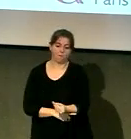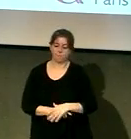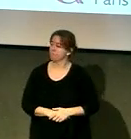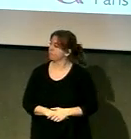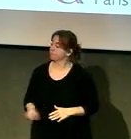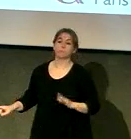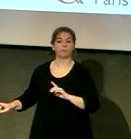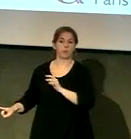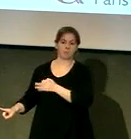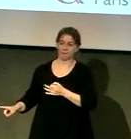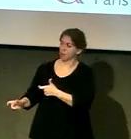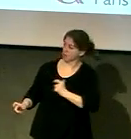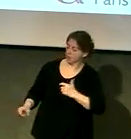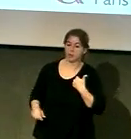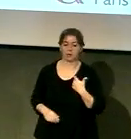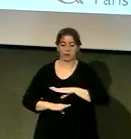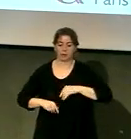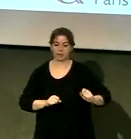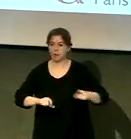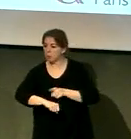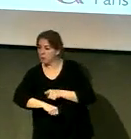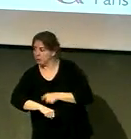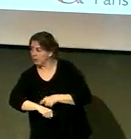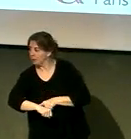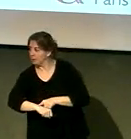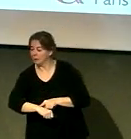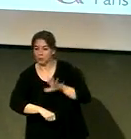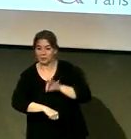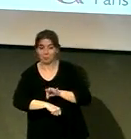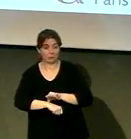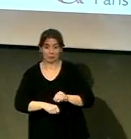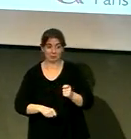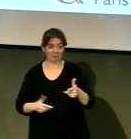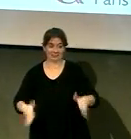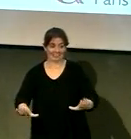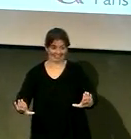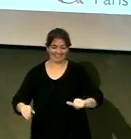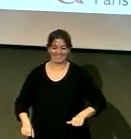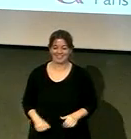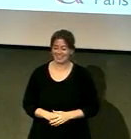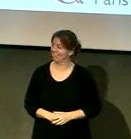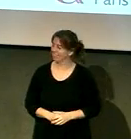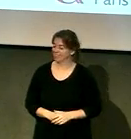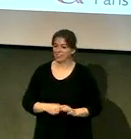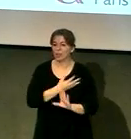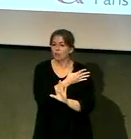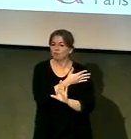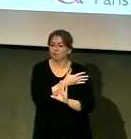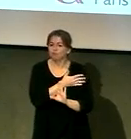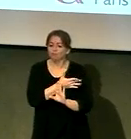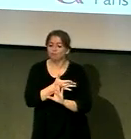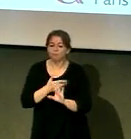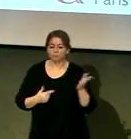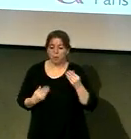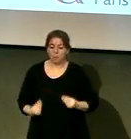notre dernière diapo. On sera bon dans le temps, Romain. 5 minutes et c'est fini. Et là, on a déjà pas mal discuté. Je pense